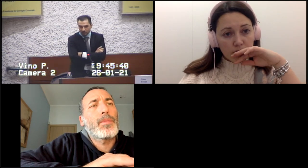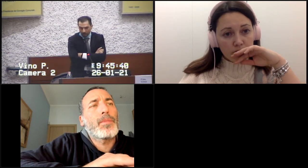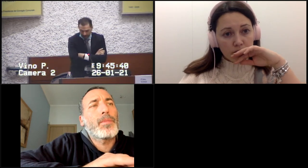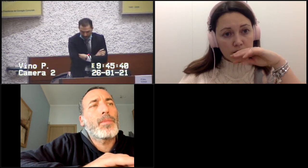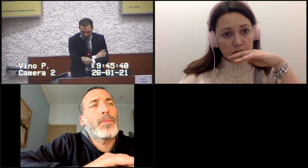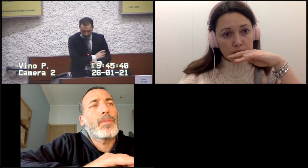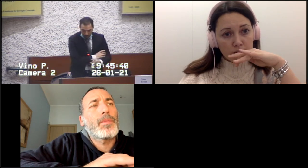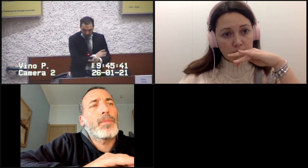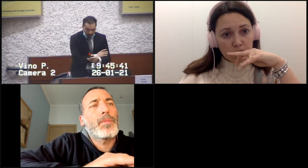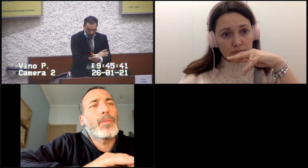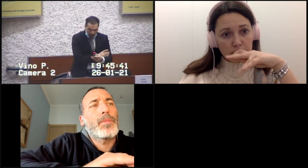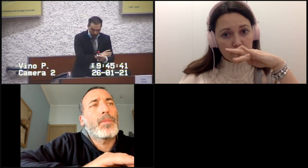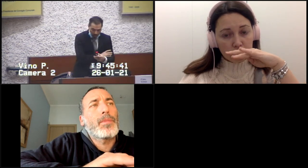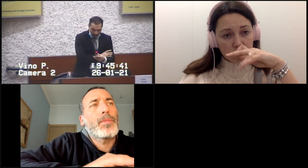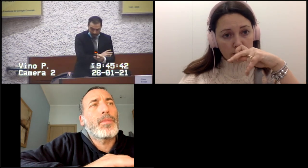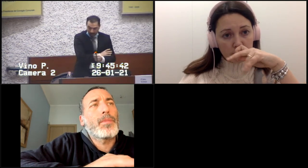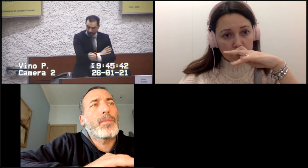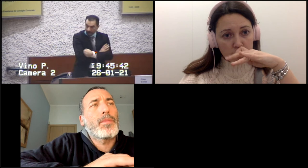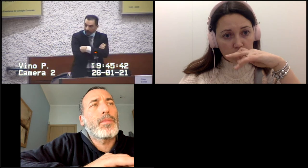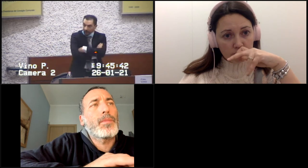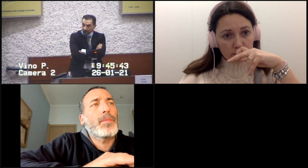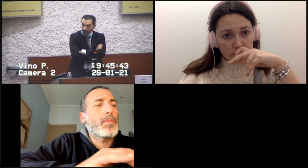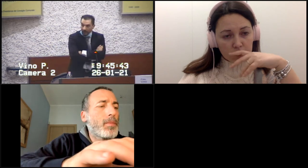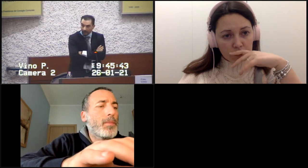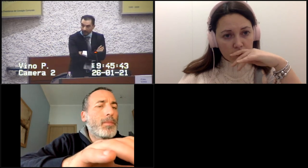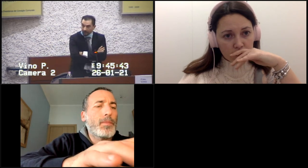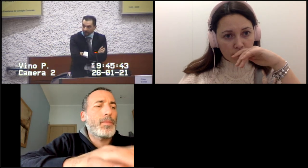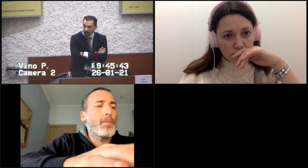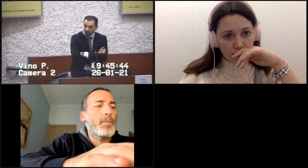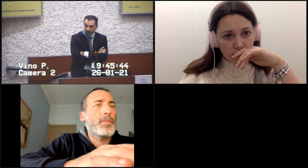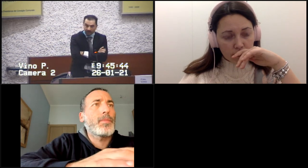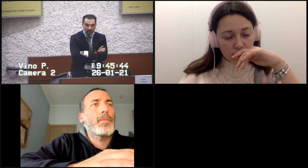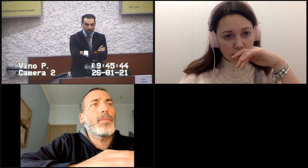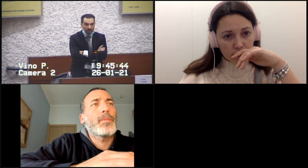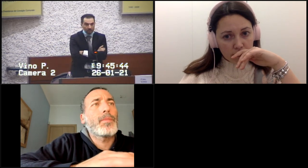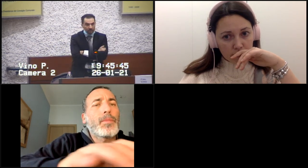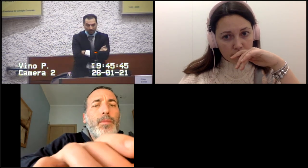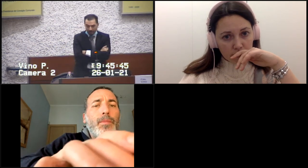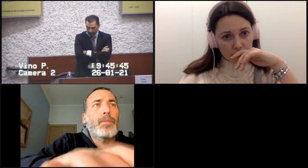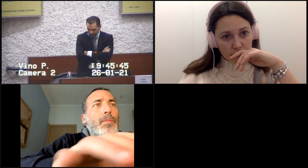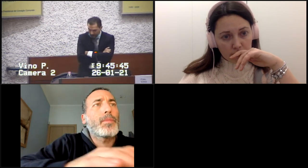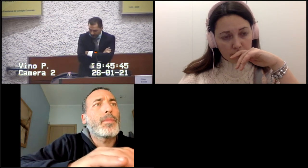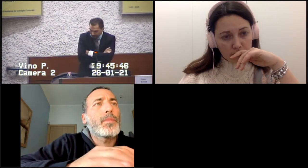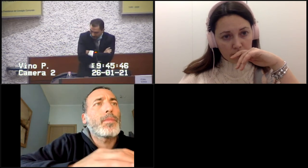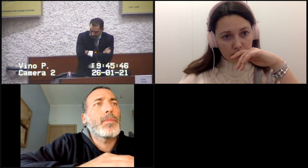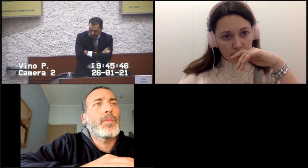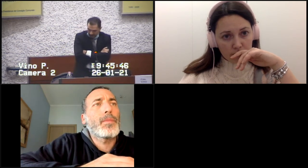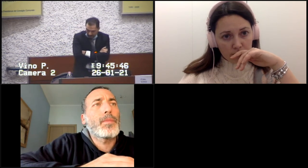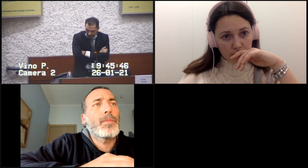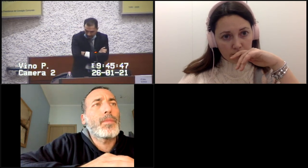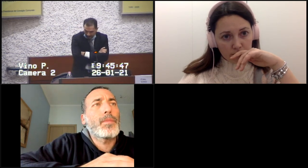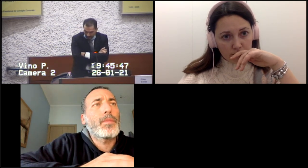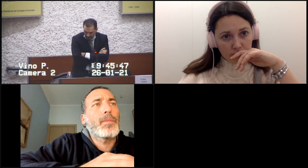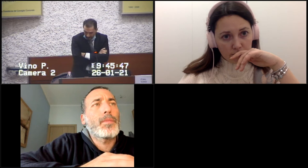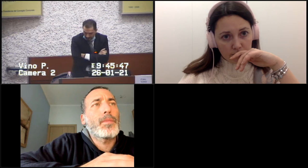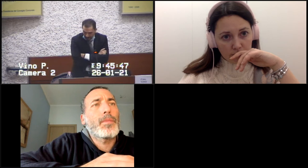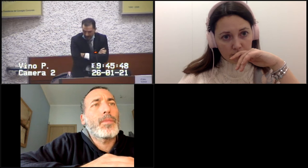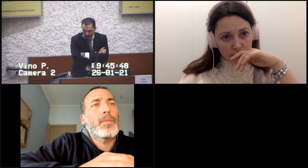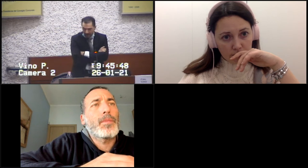stessa visione che il nostro gruppo ha in riferimento a questa delibera, perché in